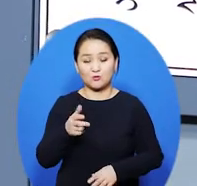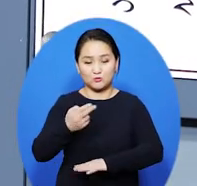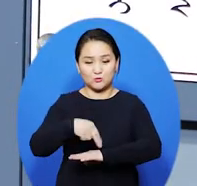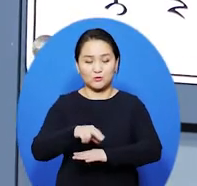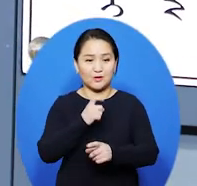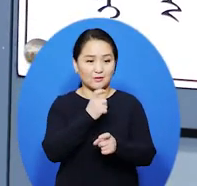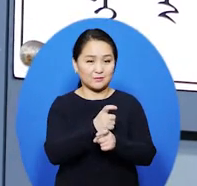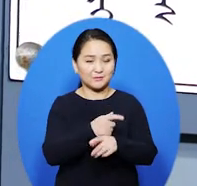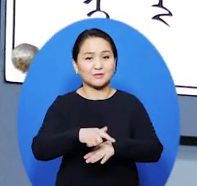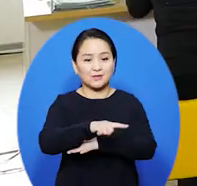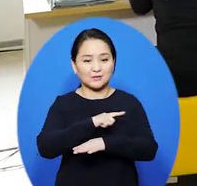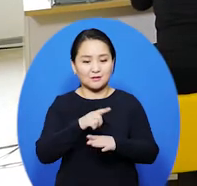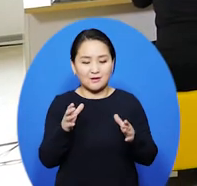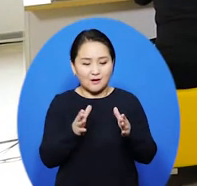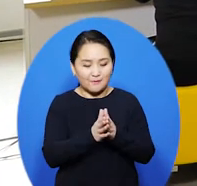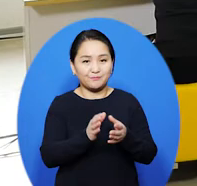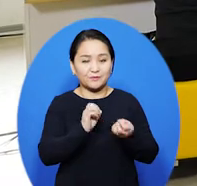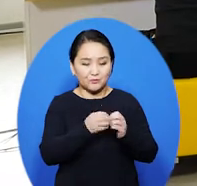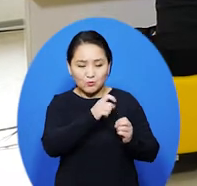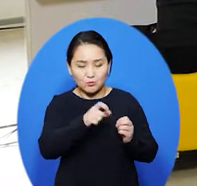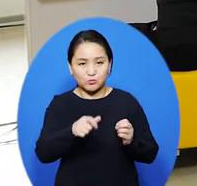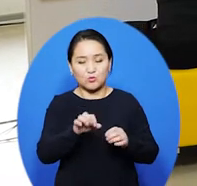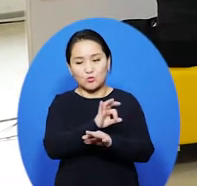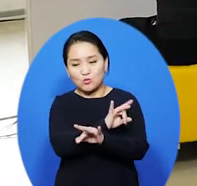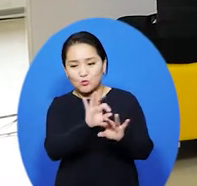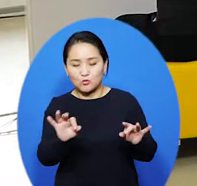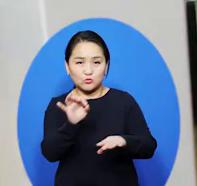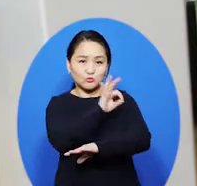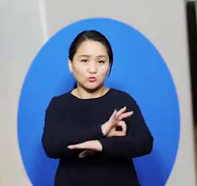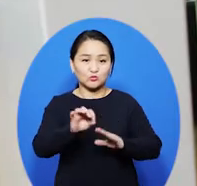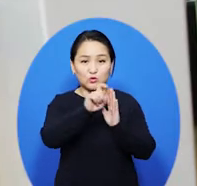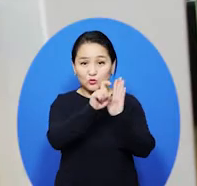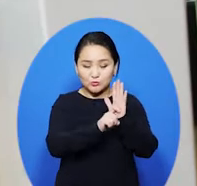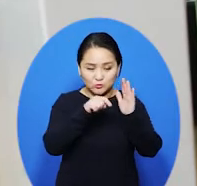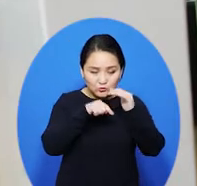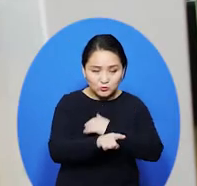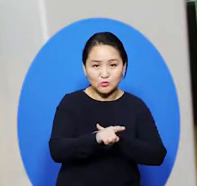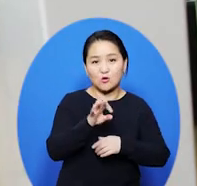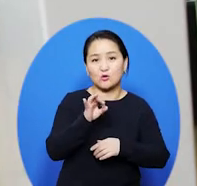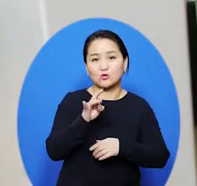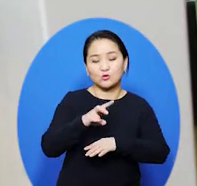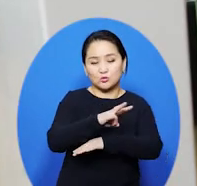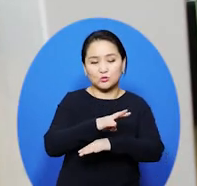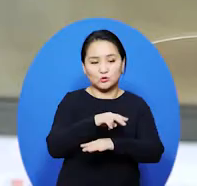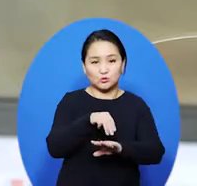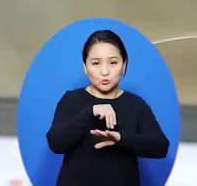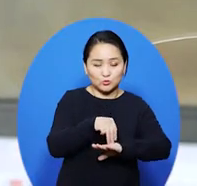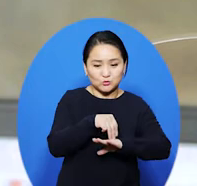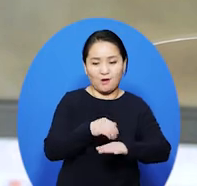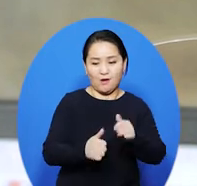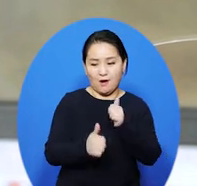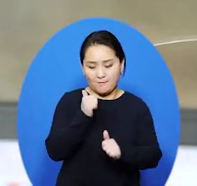Баянгол дүүргийн хөдөлмөр халамжийн үйлчилгээний хилцсэн хамт олонний хэрэгжүүлж байна. Олон төсөл хөтөлбөрүүдийн дундаас орон нутгийн онцлогтой,